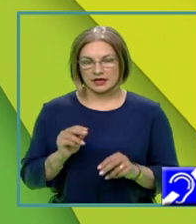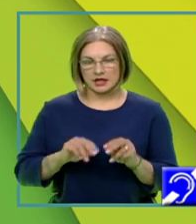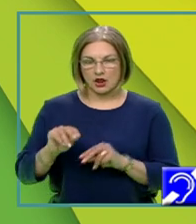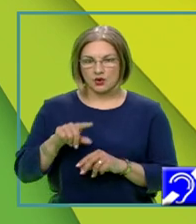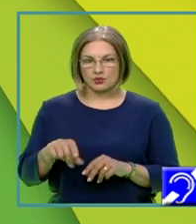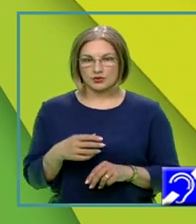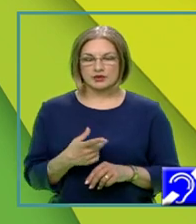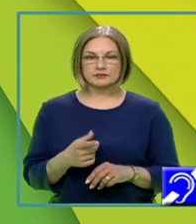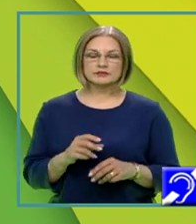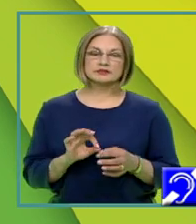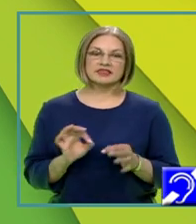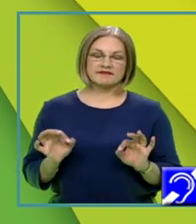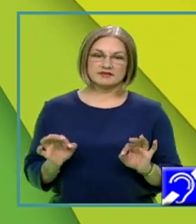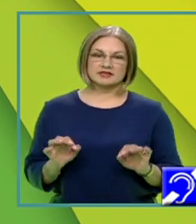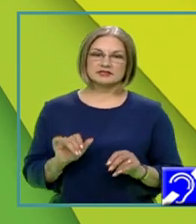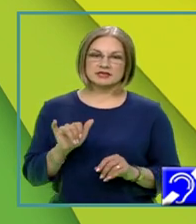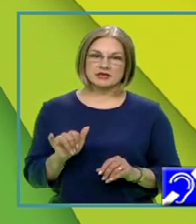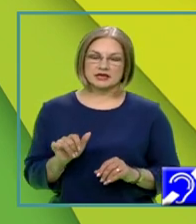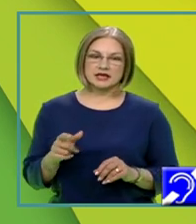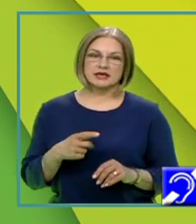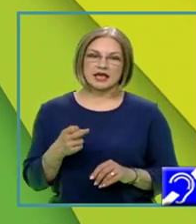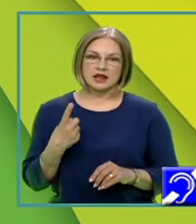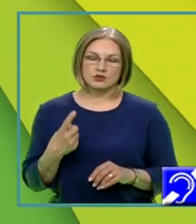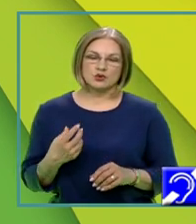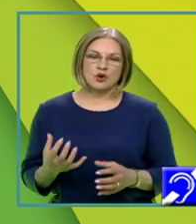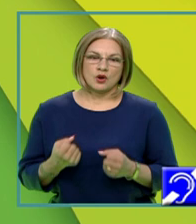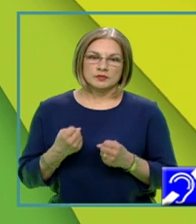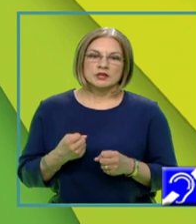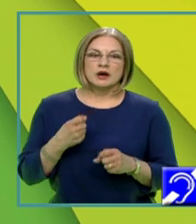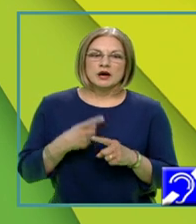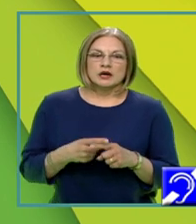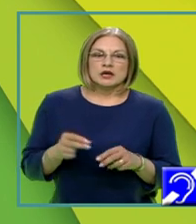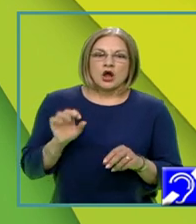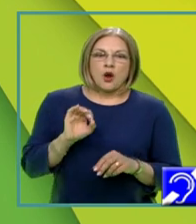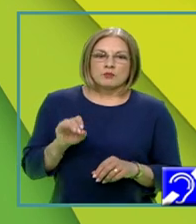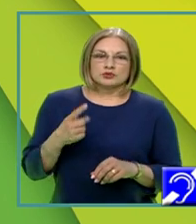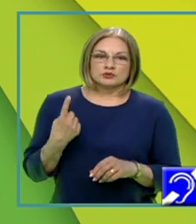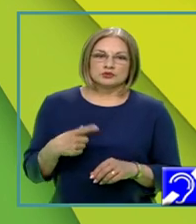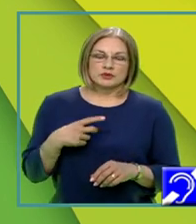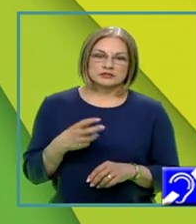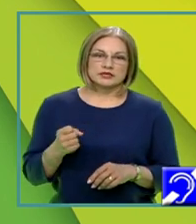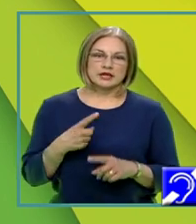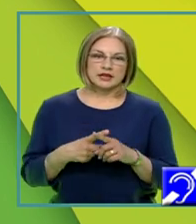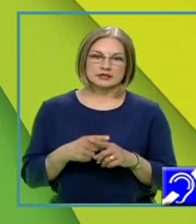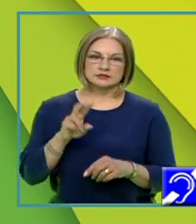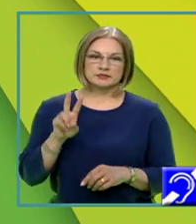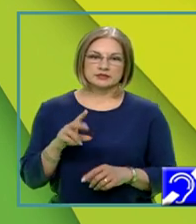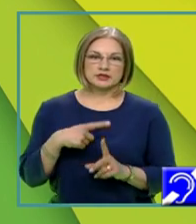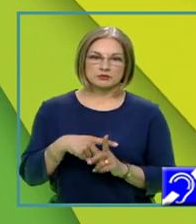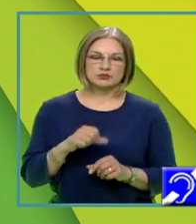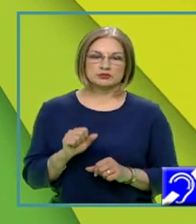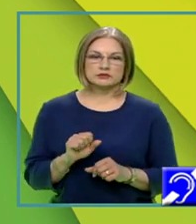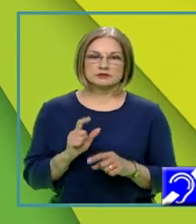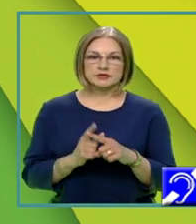lege de compoziție Y8 cu unu obținem x compus cu unul va fi egal cu x pătrat plus